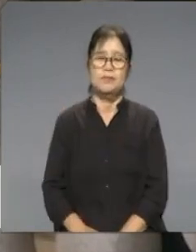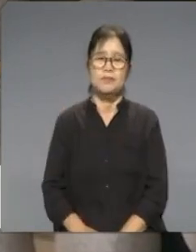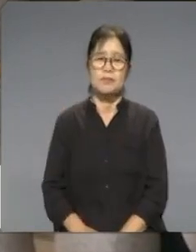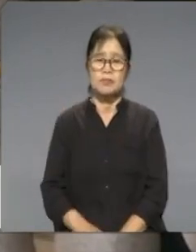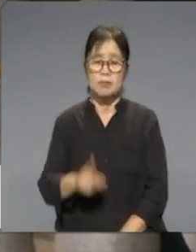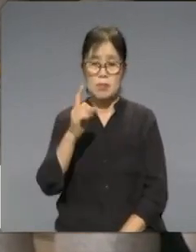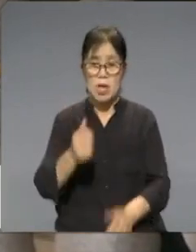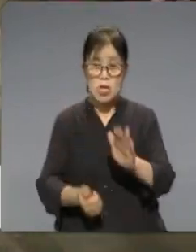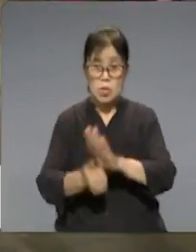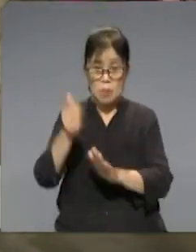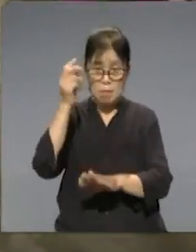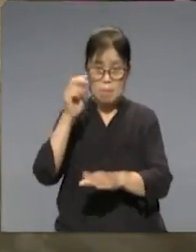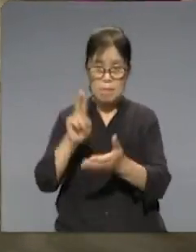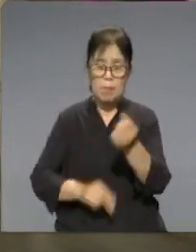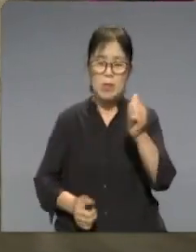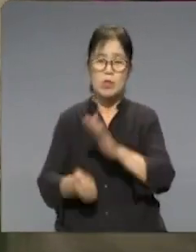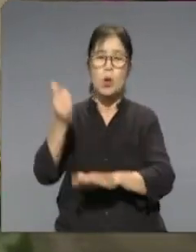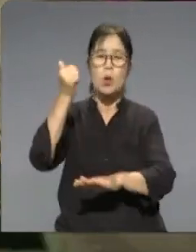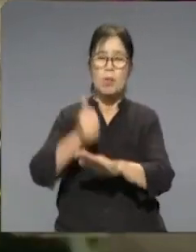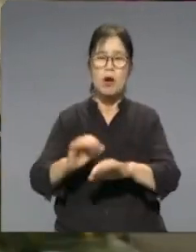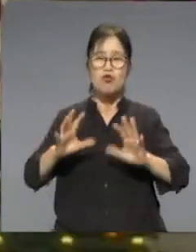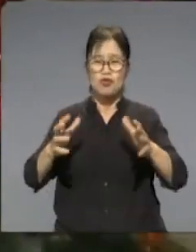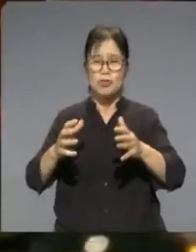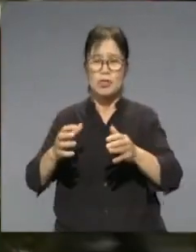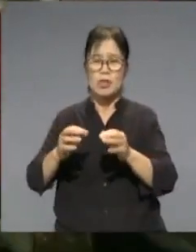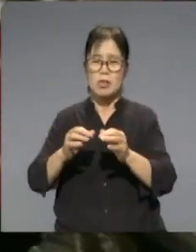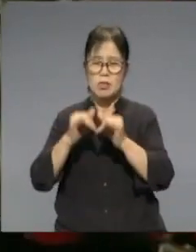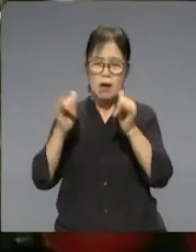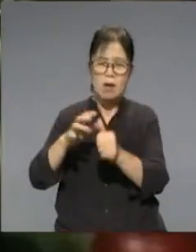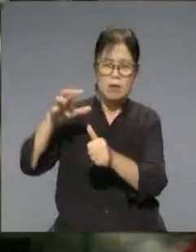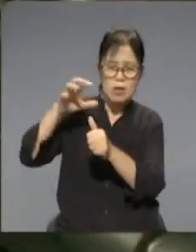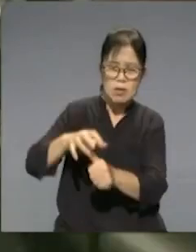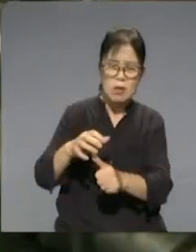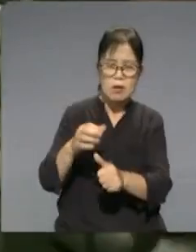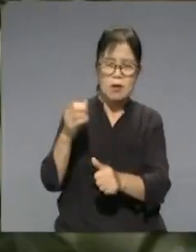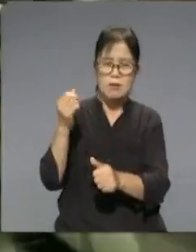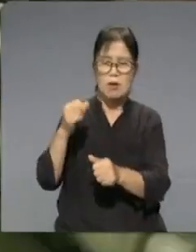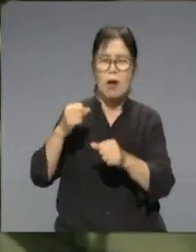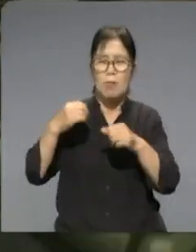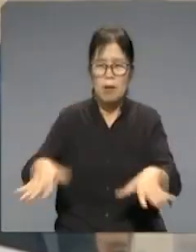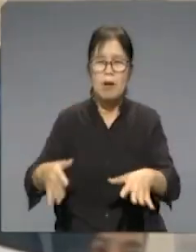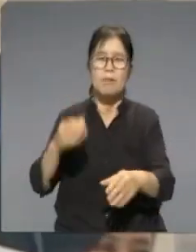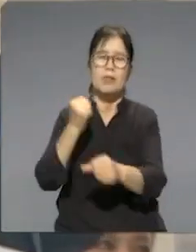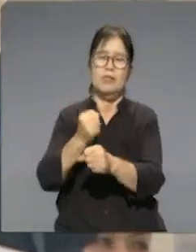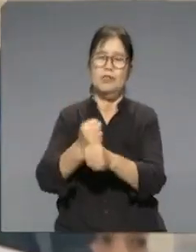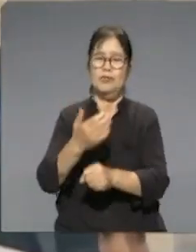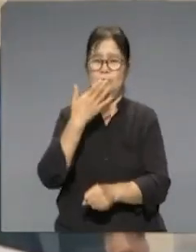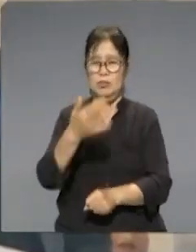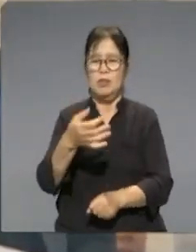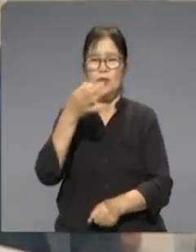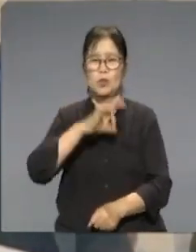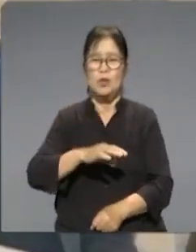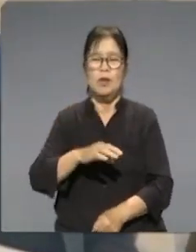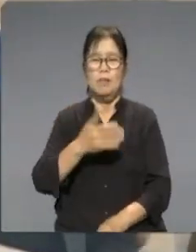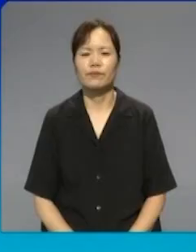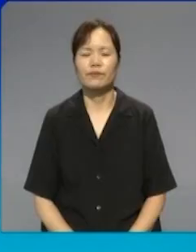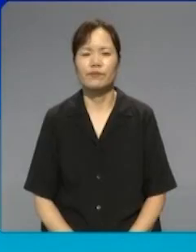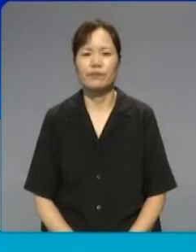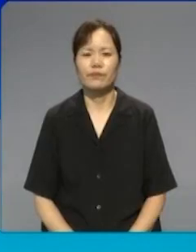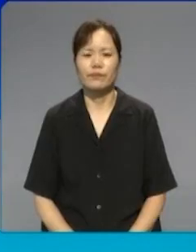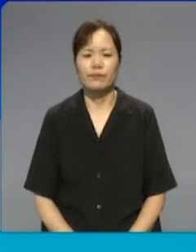성공하면 국제사회 제재까지 무력화시키는 효과도 거두게 됩니다. OBS 뉴스